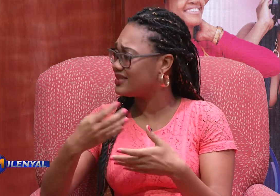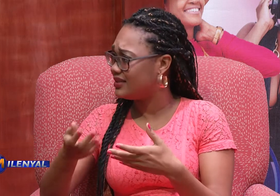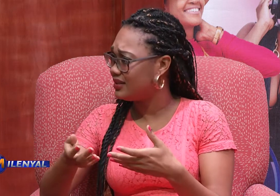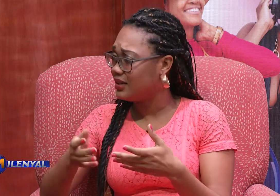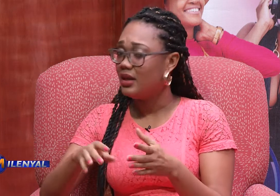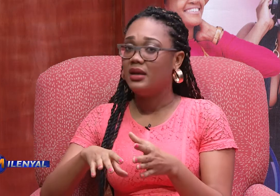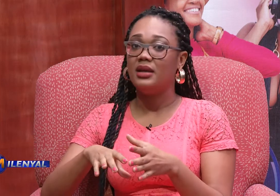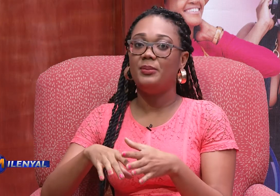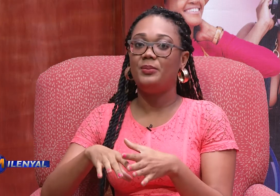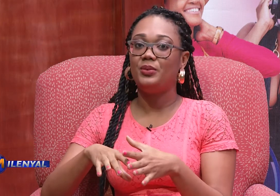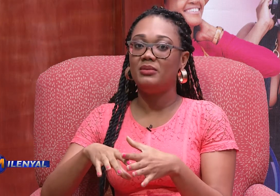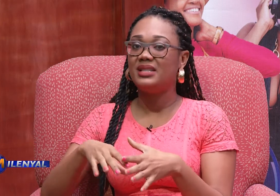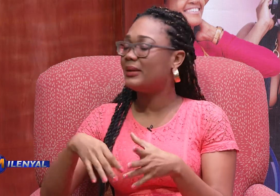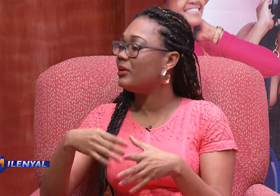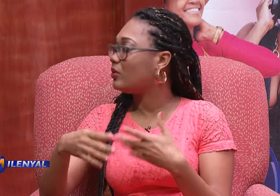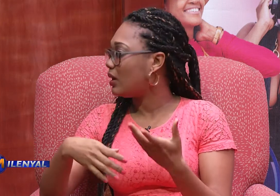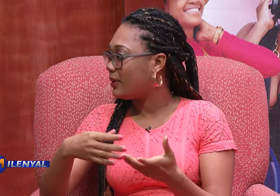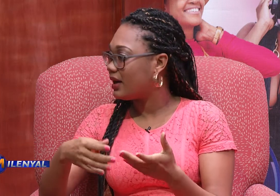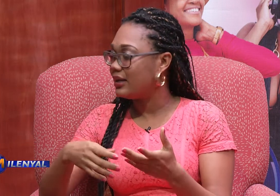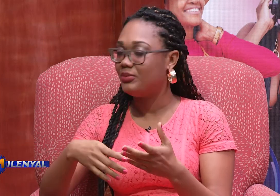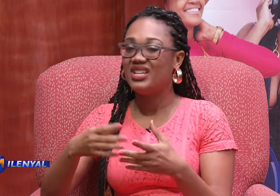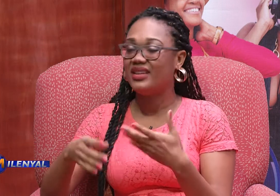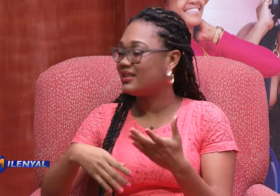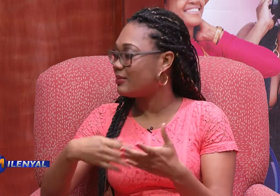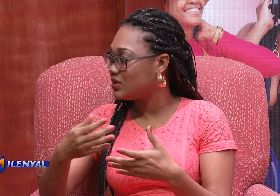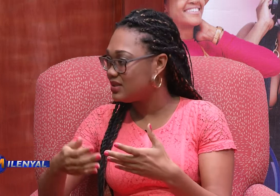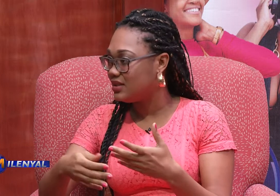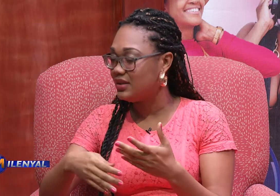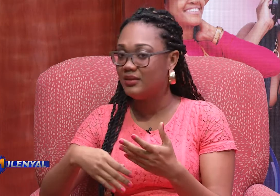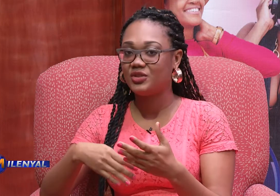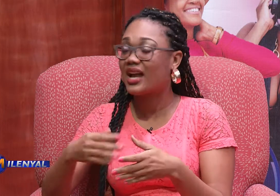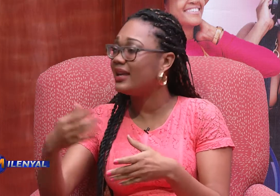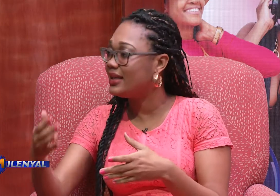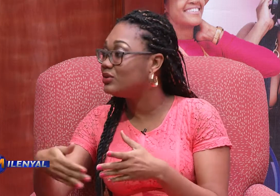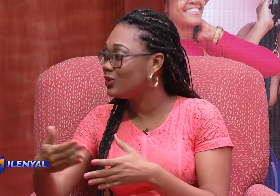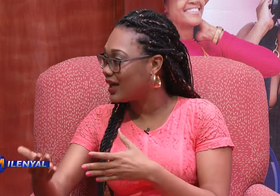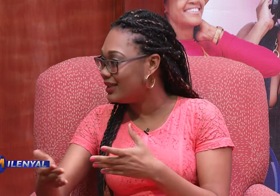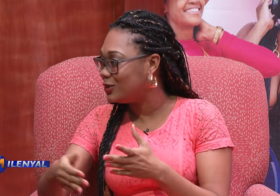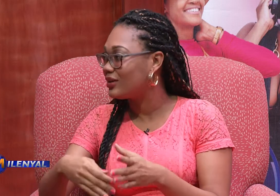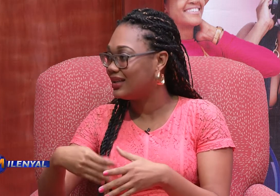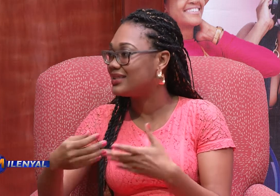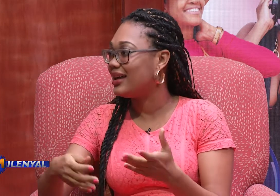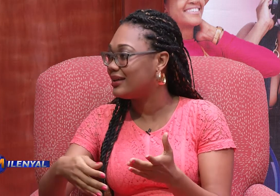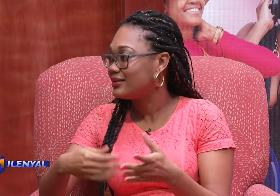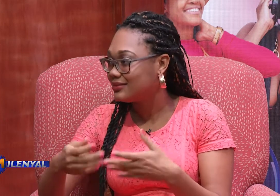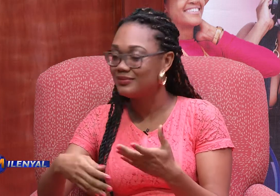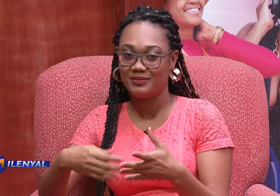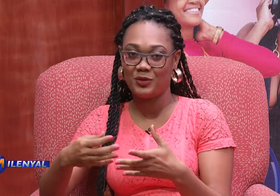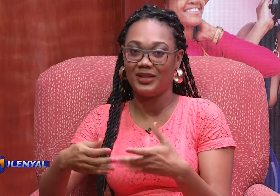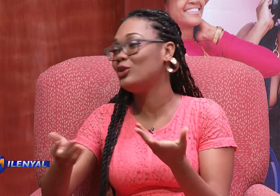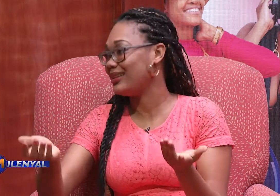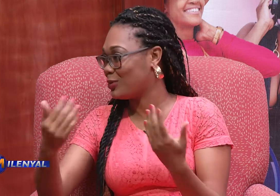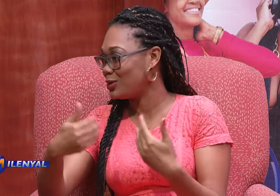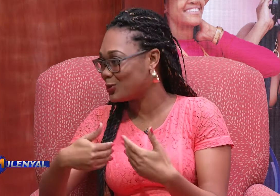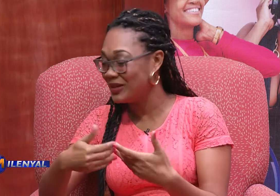études universitaires. Et puis, je me disais, mais pourquoi pas? Et puis, j'avais des amis aussi qui, chaque année, ils sont venus à aller. Donc, année, ça,